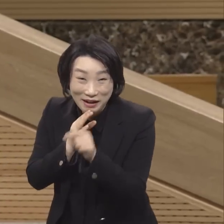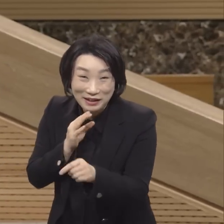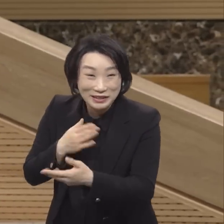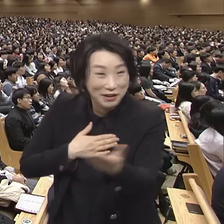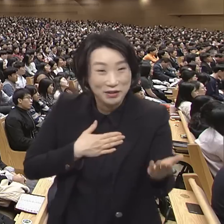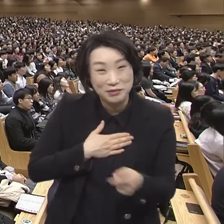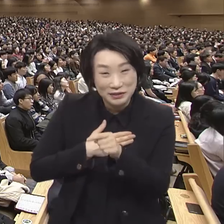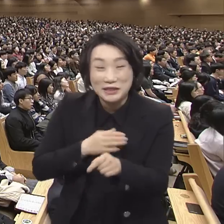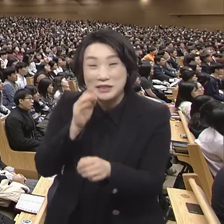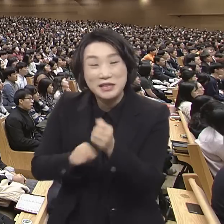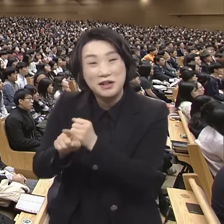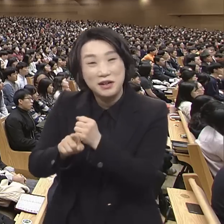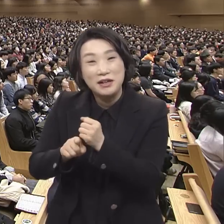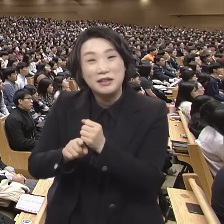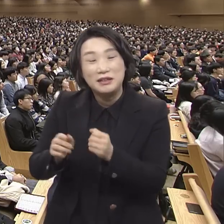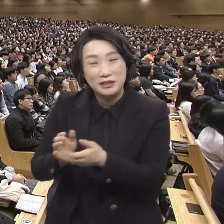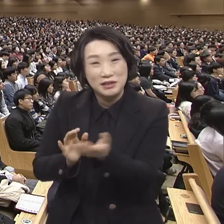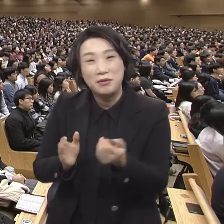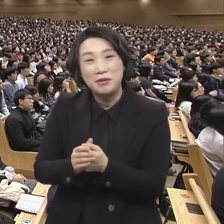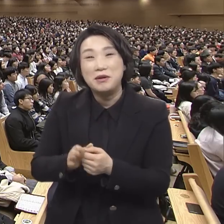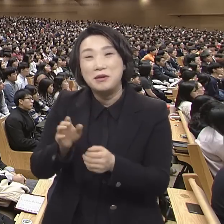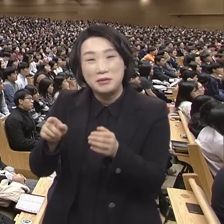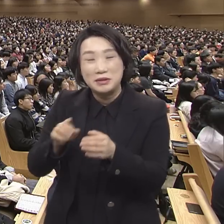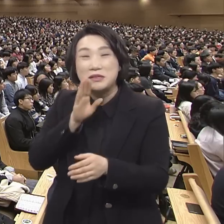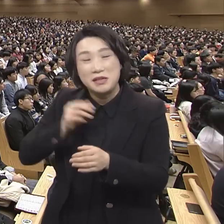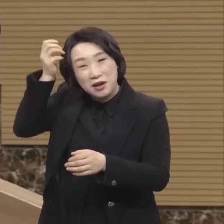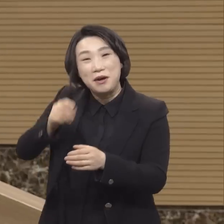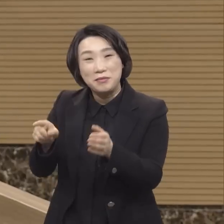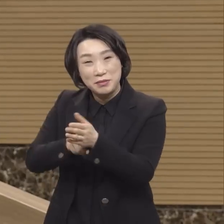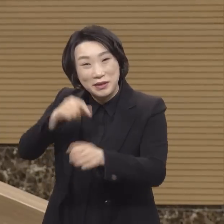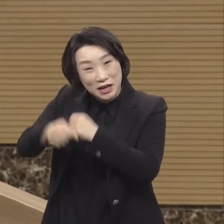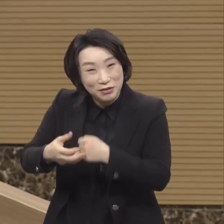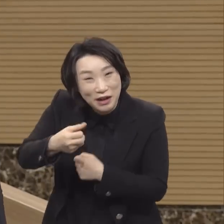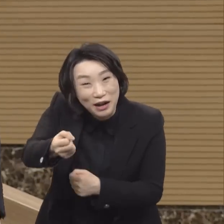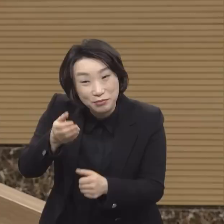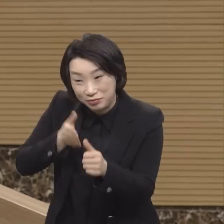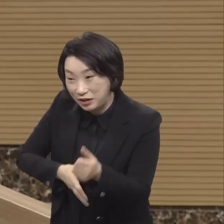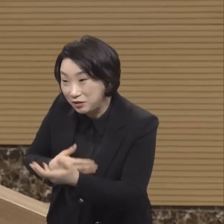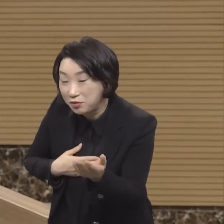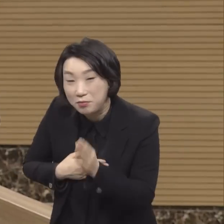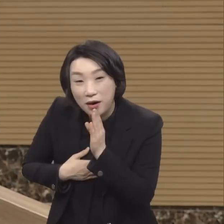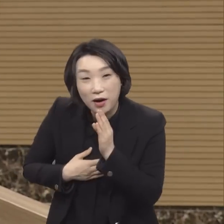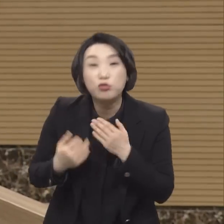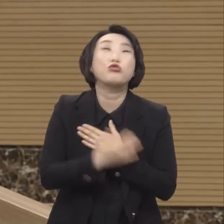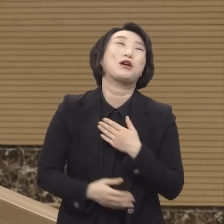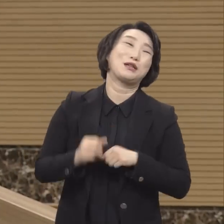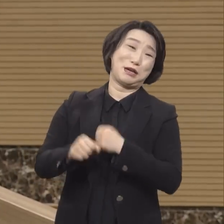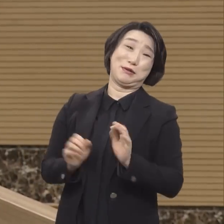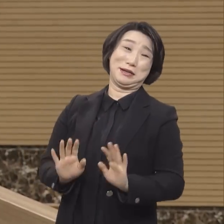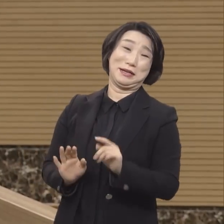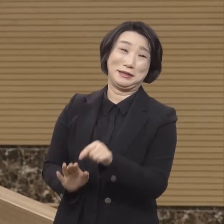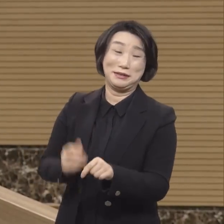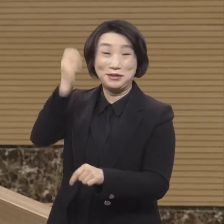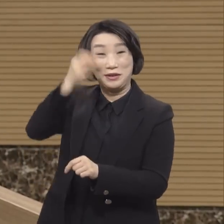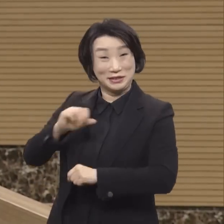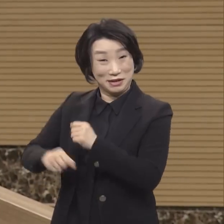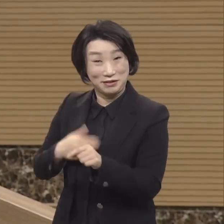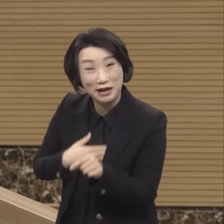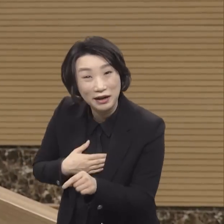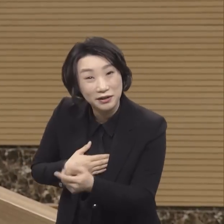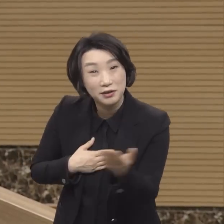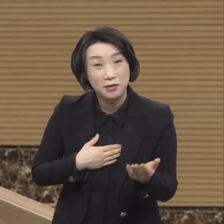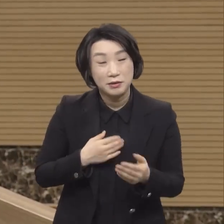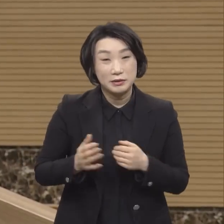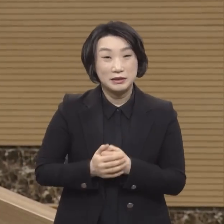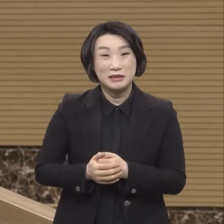축원합니다. 이건 육체의 자유가 아니라 영적인 자유입니다. 자유. 알아들었습니까? 근데